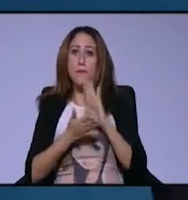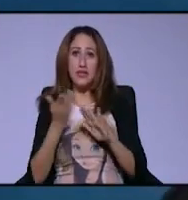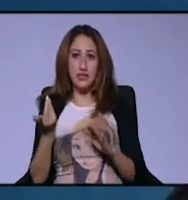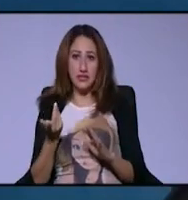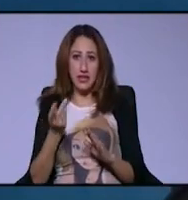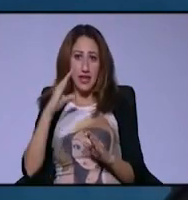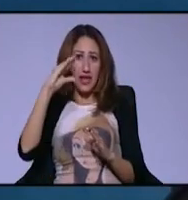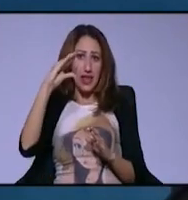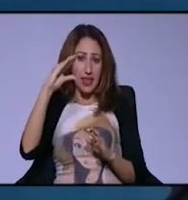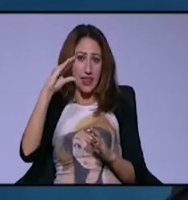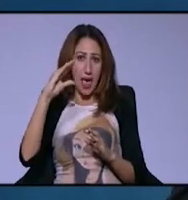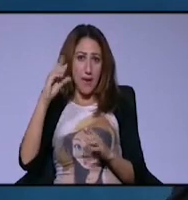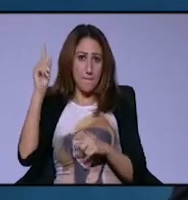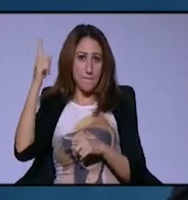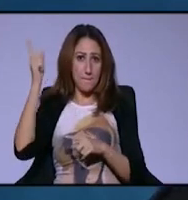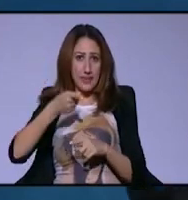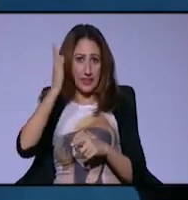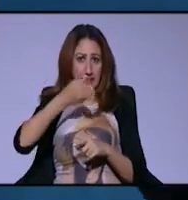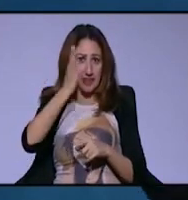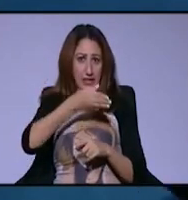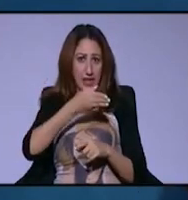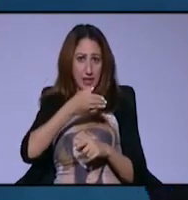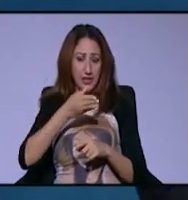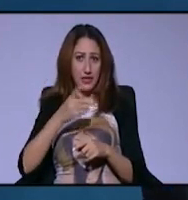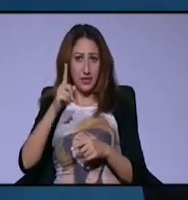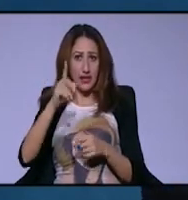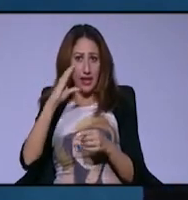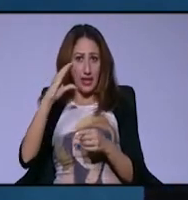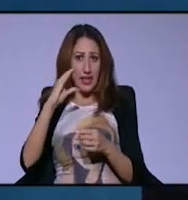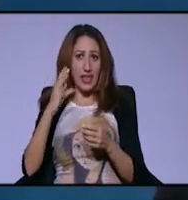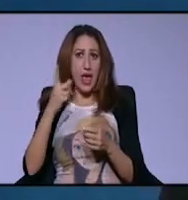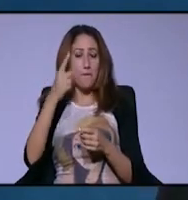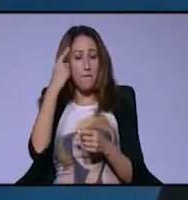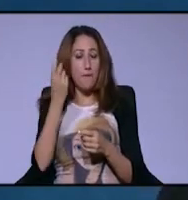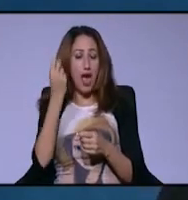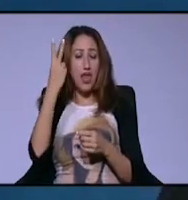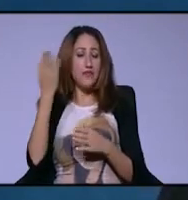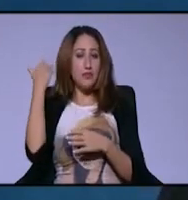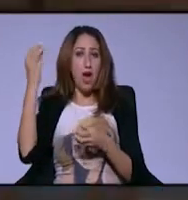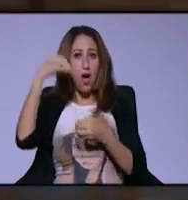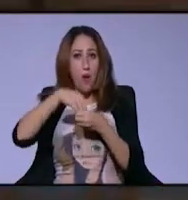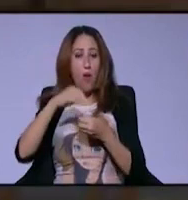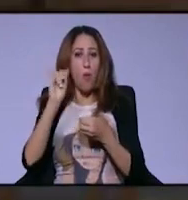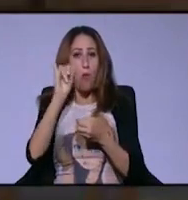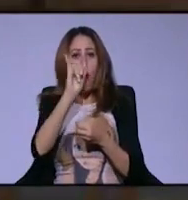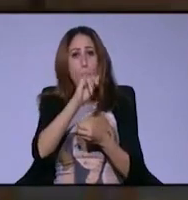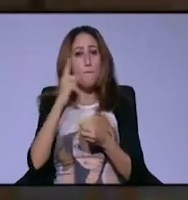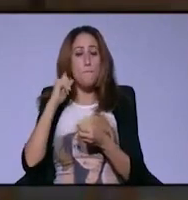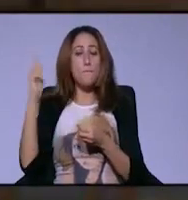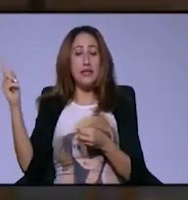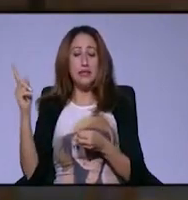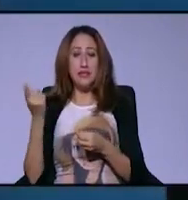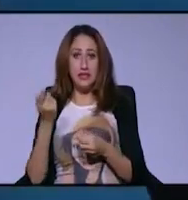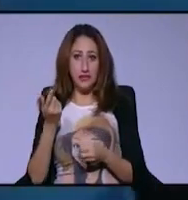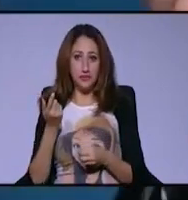عندنا كتاب تاريخ المدينة لعمر بن شبة، الذي يكاد يكون من أوائل ما ألف في فضل المدينة المنورة، إلى أن وصلنا إلى